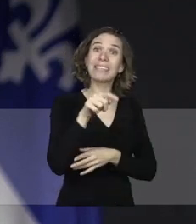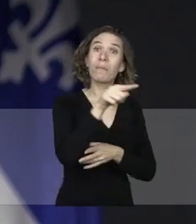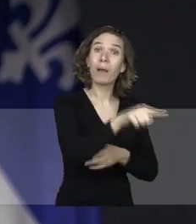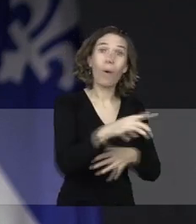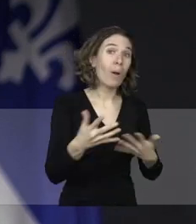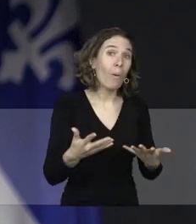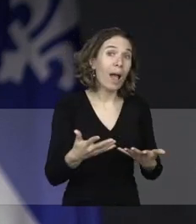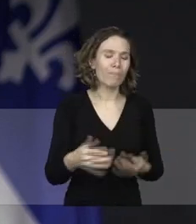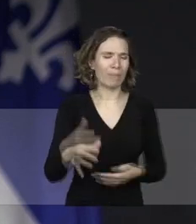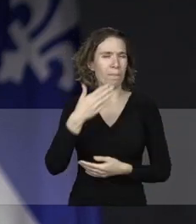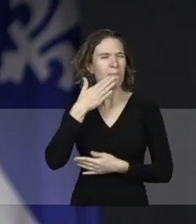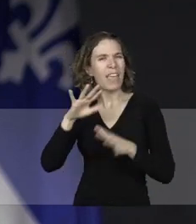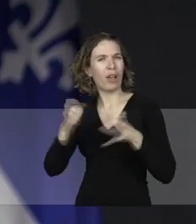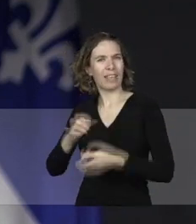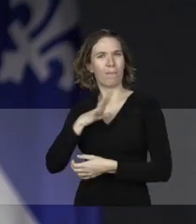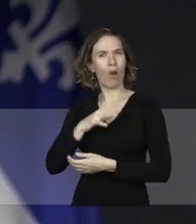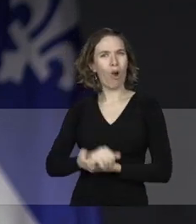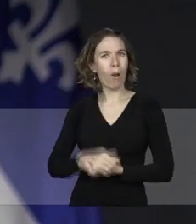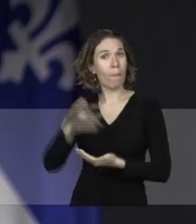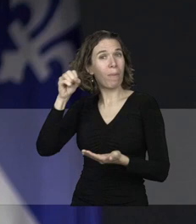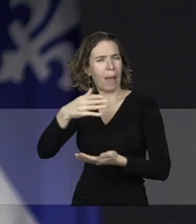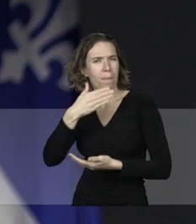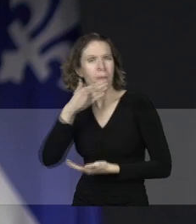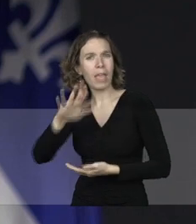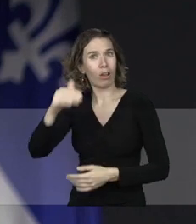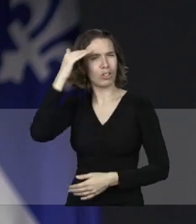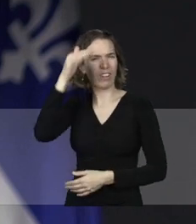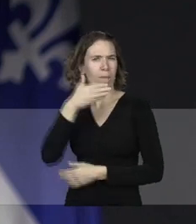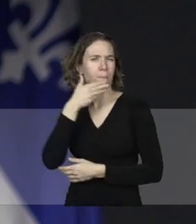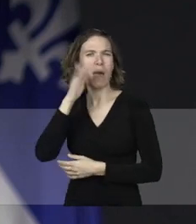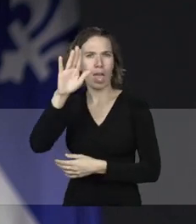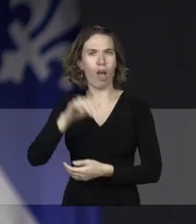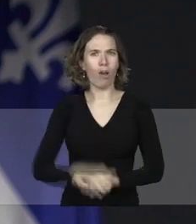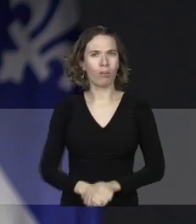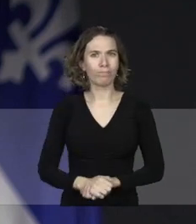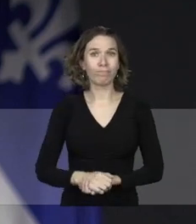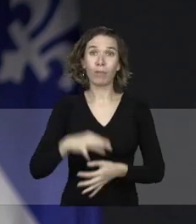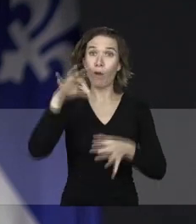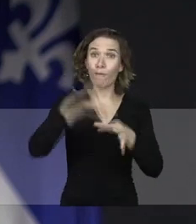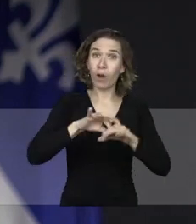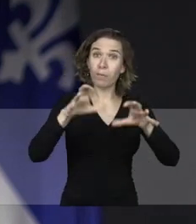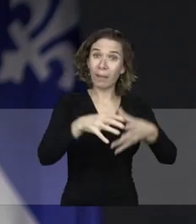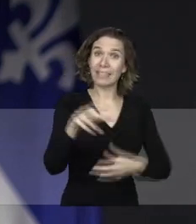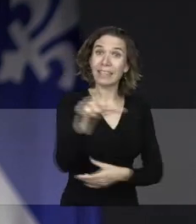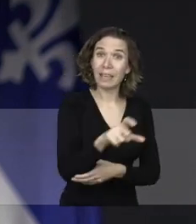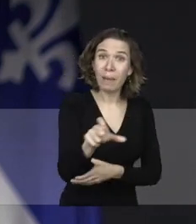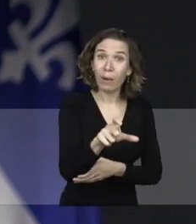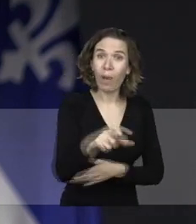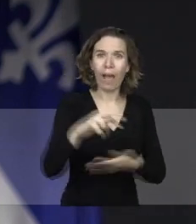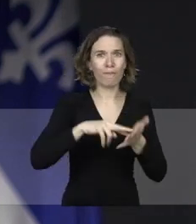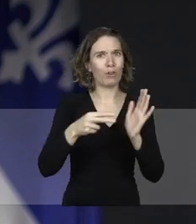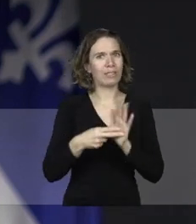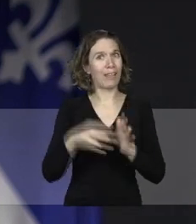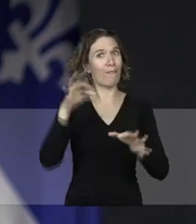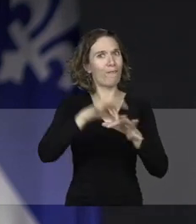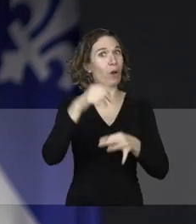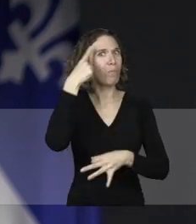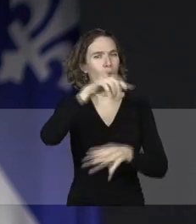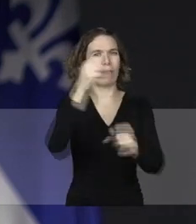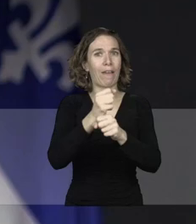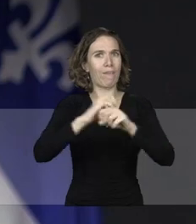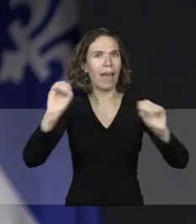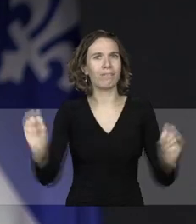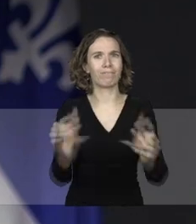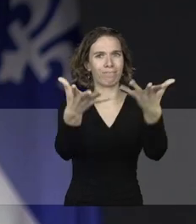de réussir le Parti québécois a la meilleure équipe le meilleur plan la meilleure chef un vote pour le